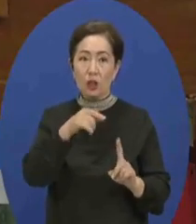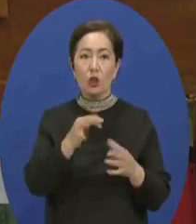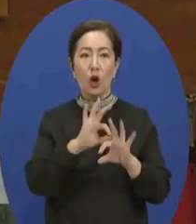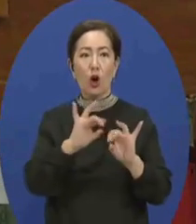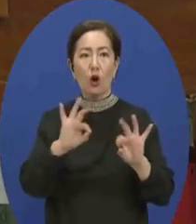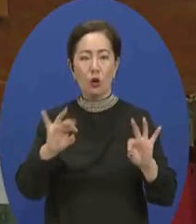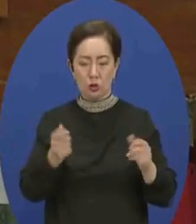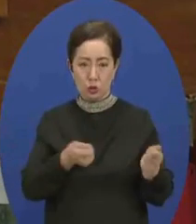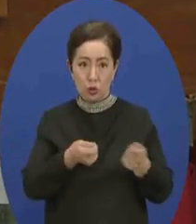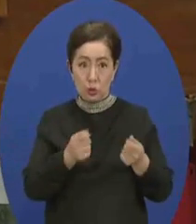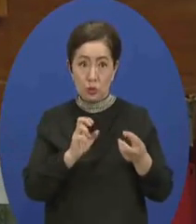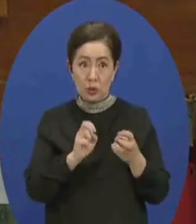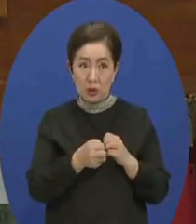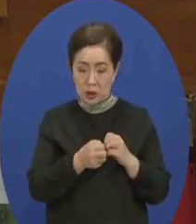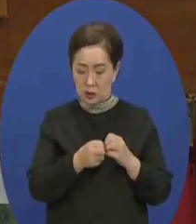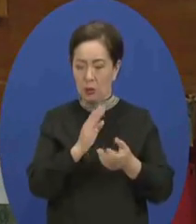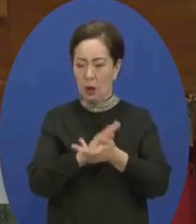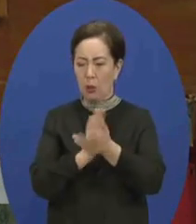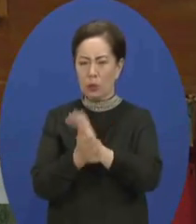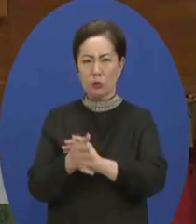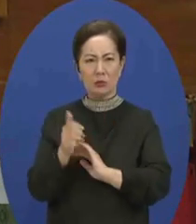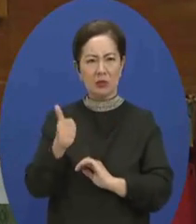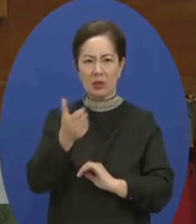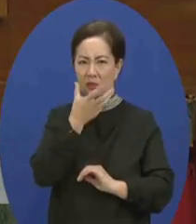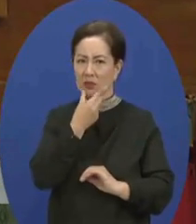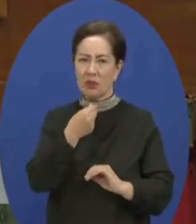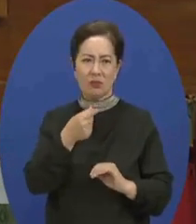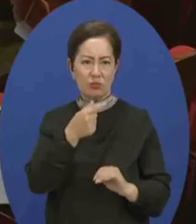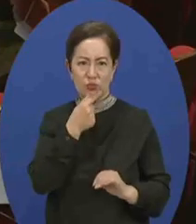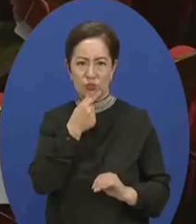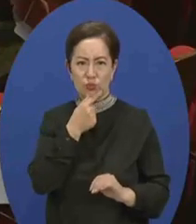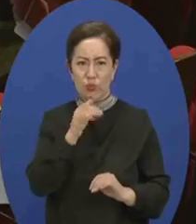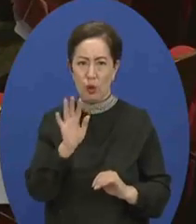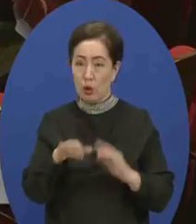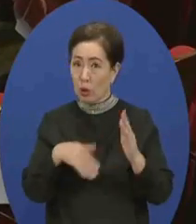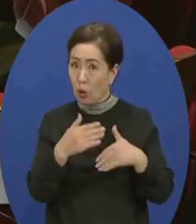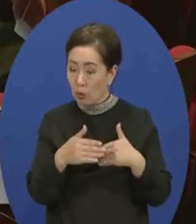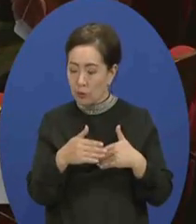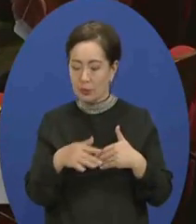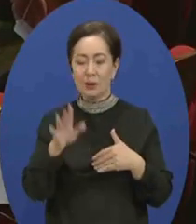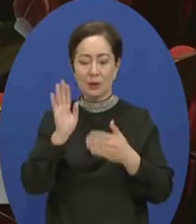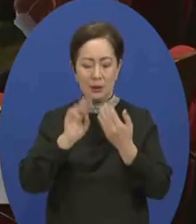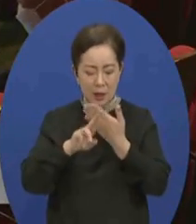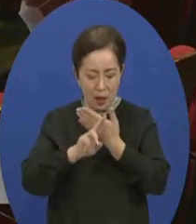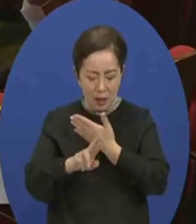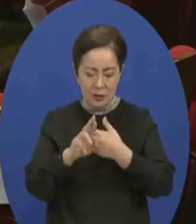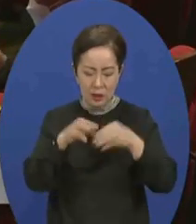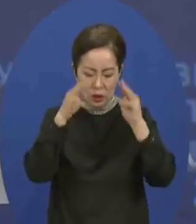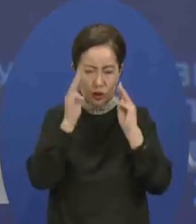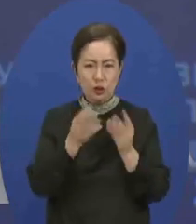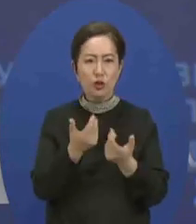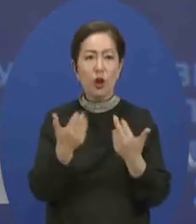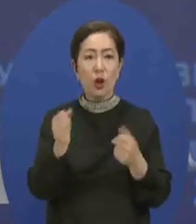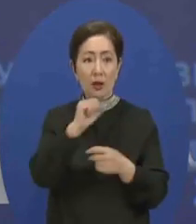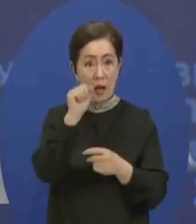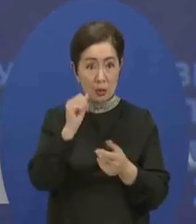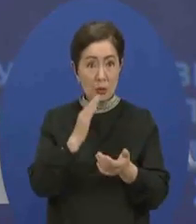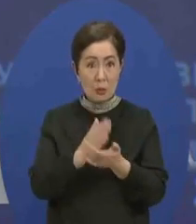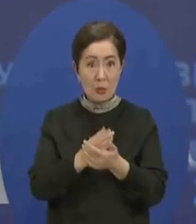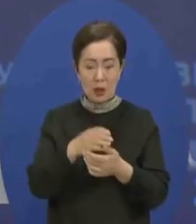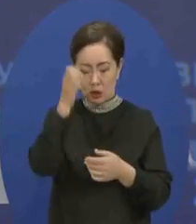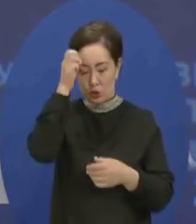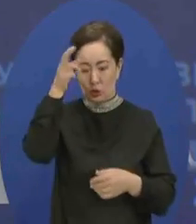бүх зүйл сайн сайхан болоогүй, цаашдаа шийдэх шаардлагатай олон асуудал бий гэж Монгол Улсын ерөнхийлөгч Хүрэл Зүх үзэж